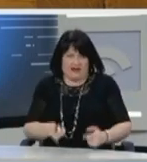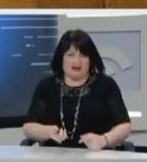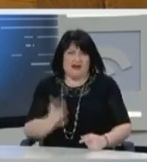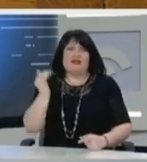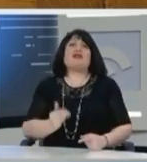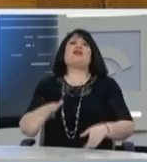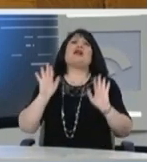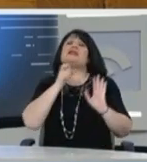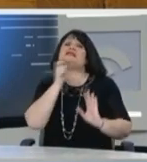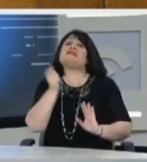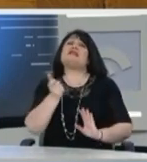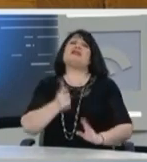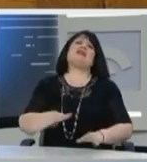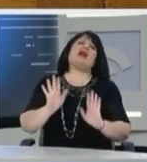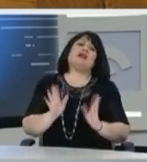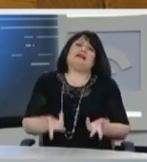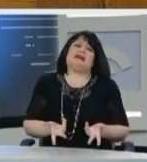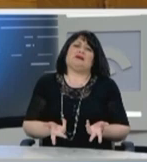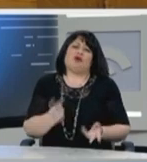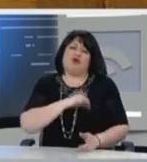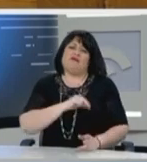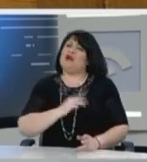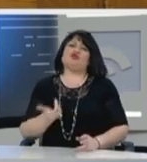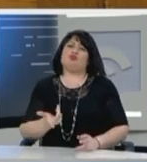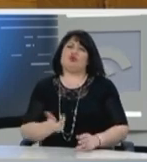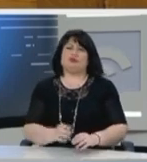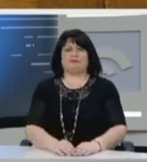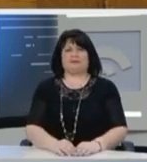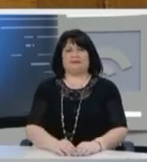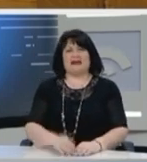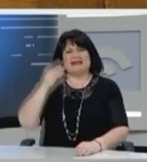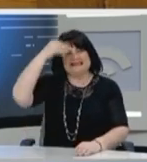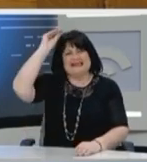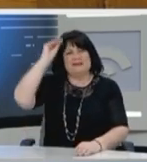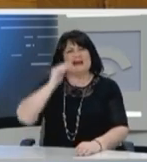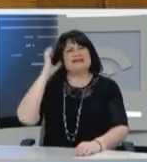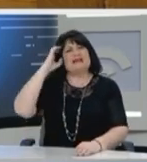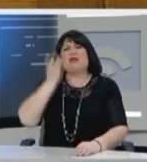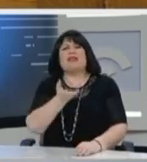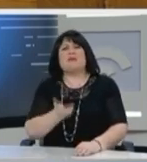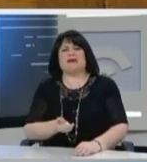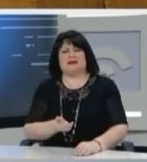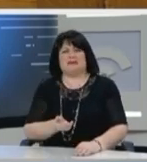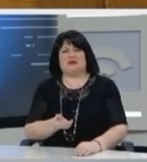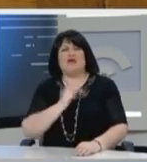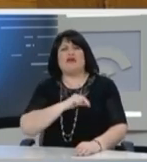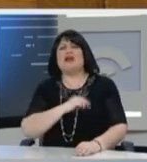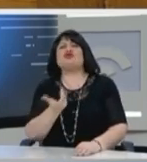δεν τις κατεβάσατε εσείς συντάξεις. Τι ωφελήθηκε η Ελλάδα από τον Τσίπρα. Τι θα θυμάται από τον Τσίπρα η